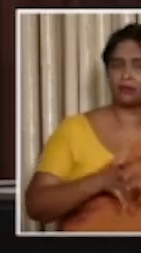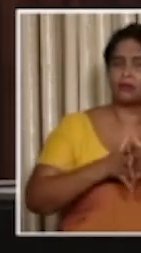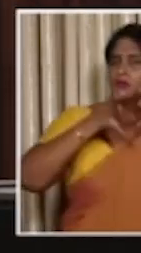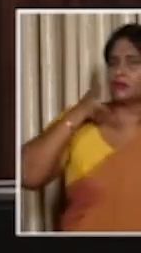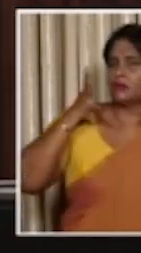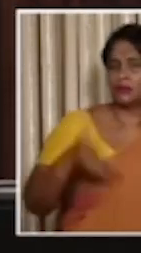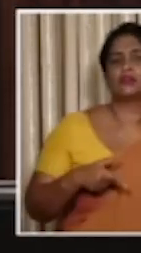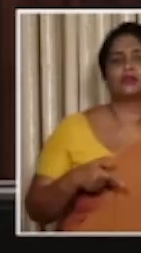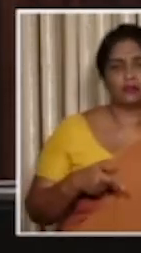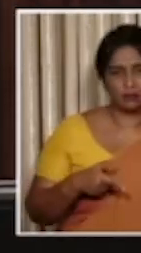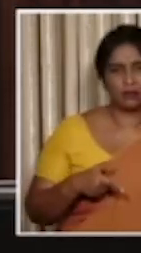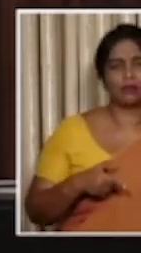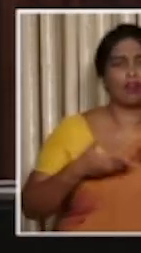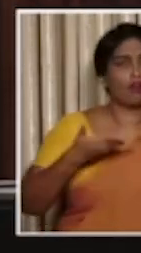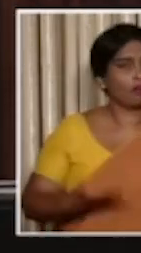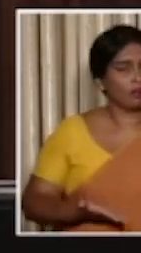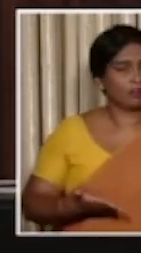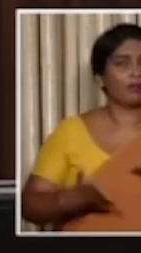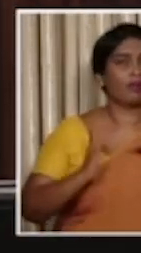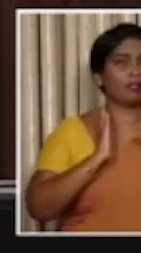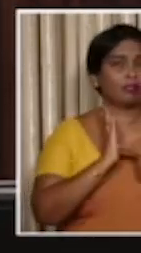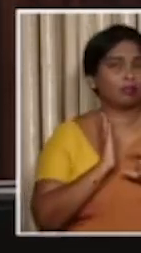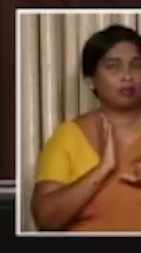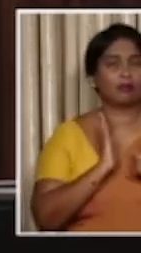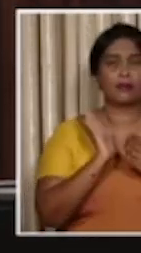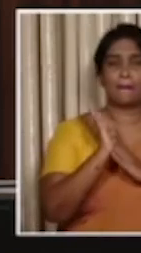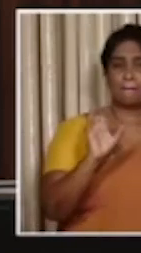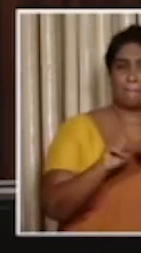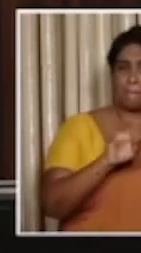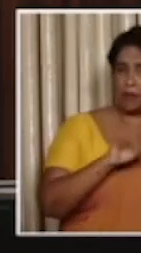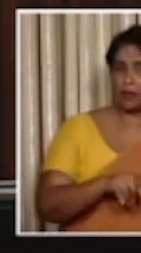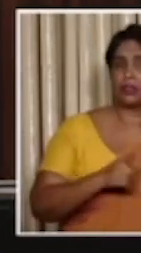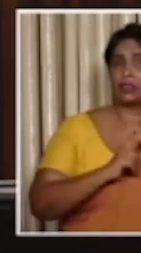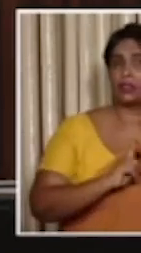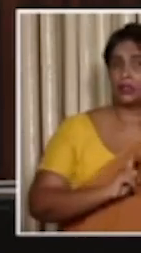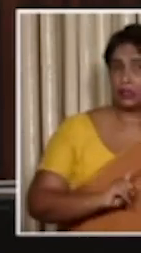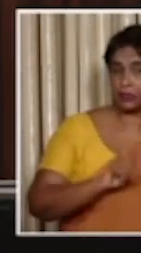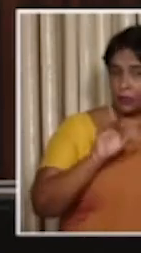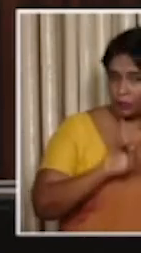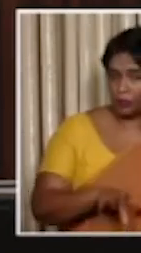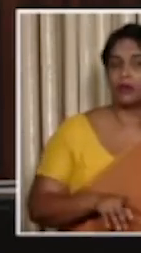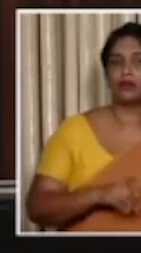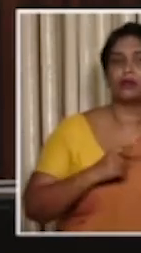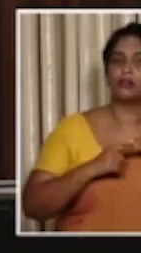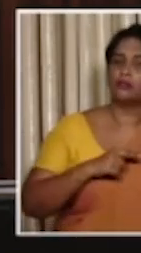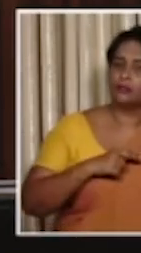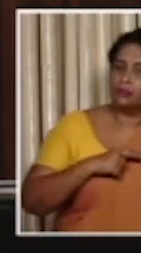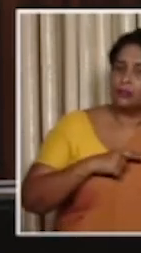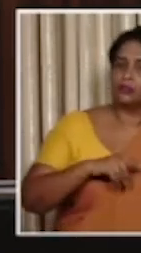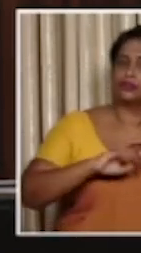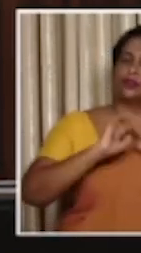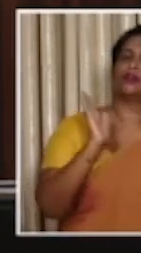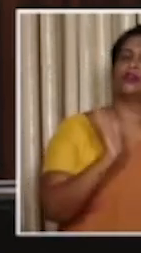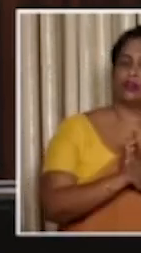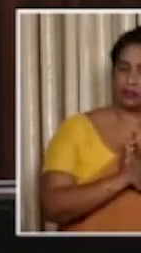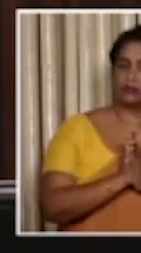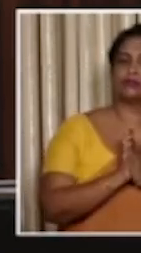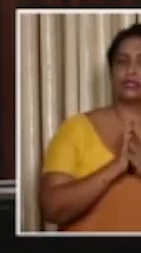තරමටම නූතනේ තාක්ෂණ මාධ්‍ය ඇති වී තිබෙන දියුණුව අනුව දිනපතා සිදුවෙන හැම